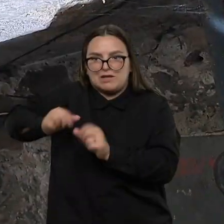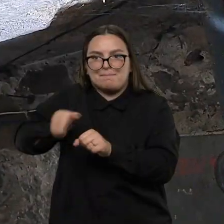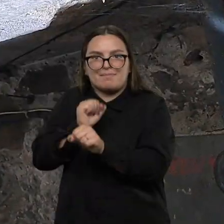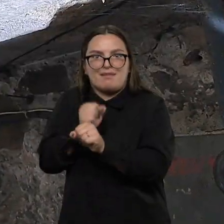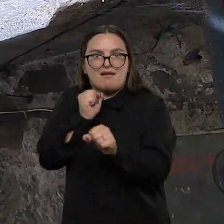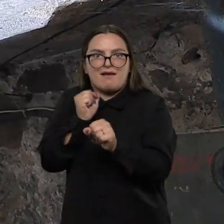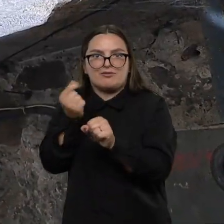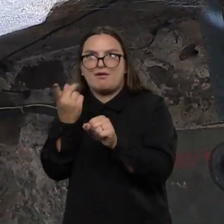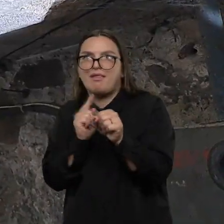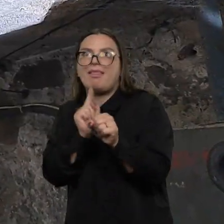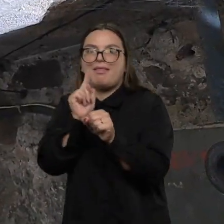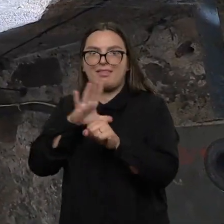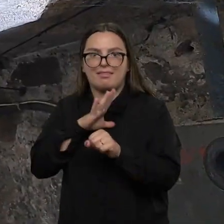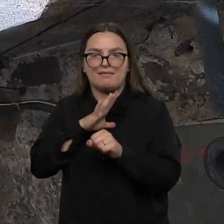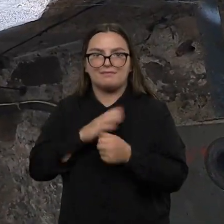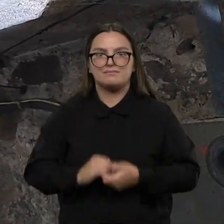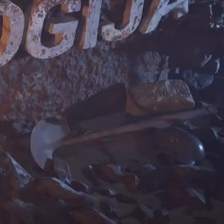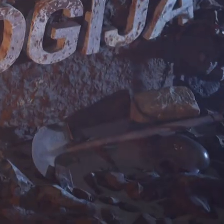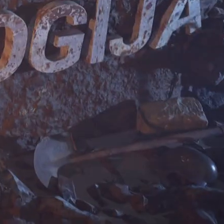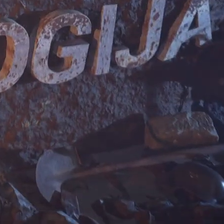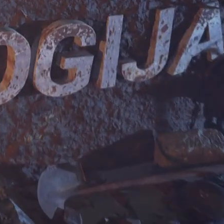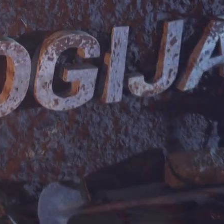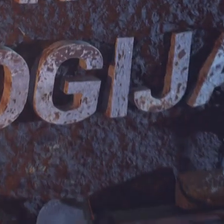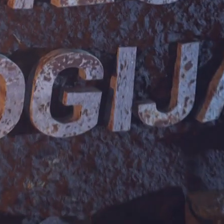šautuvą ir neleidžia niekam išlysti.